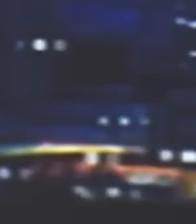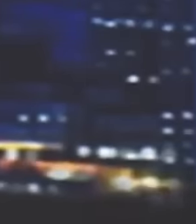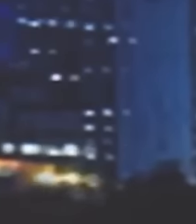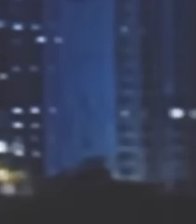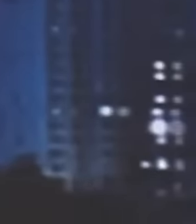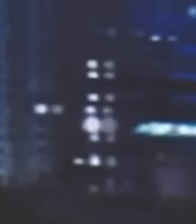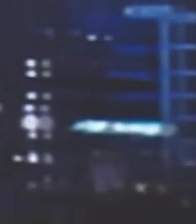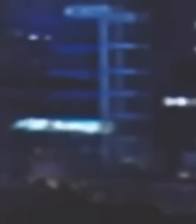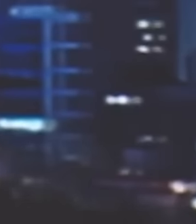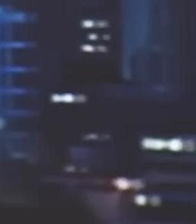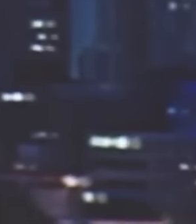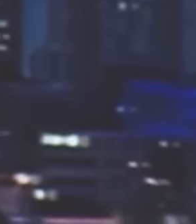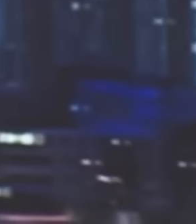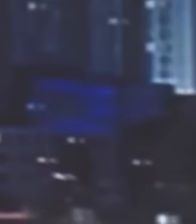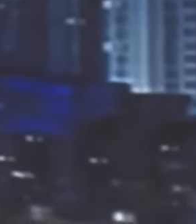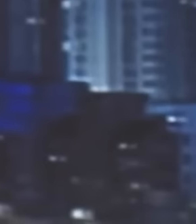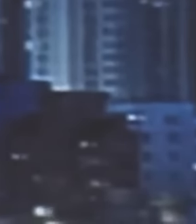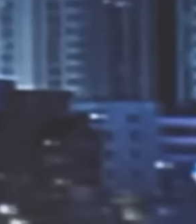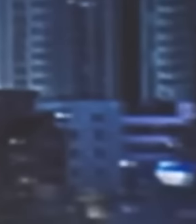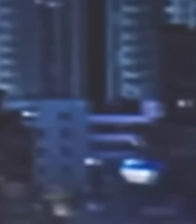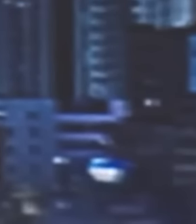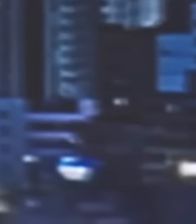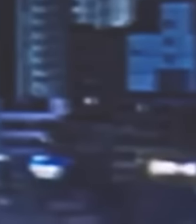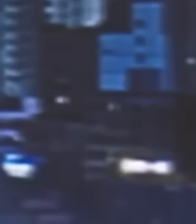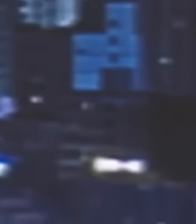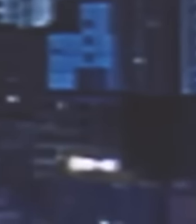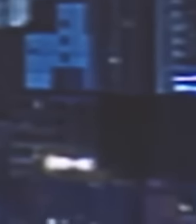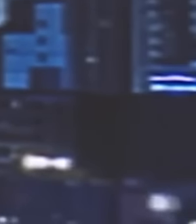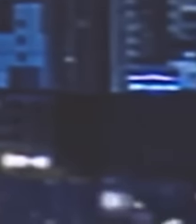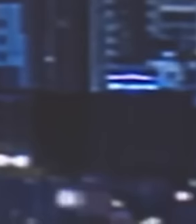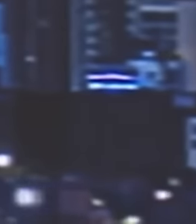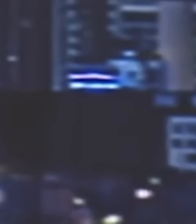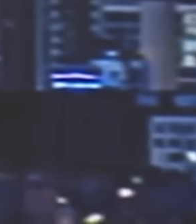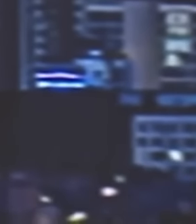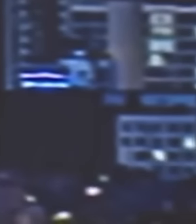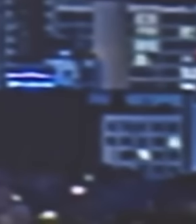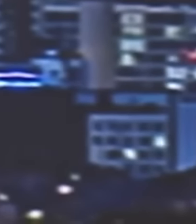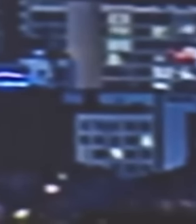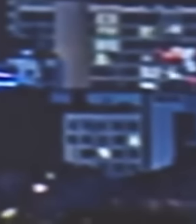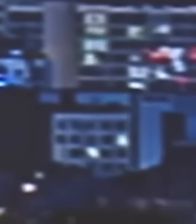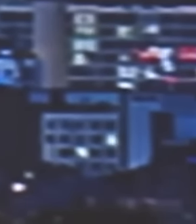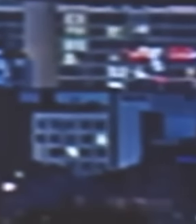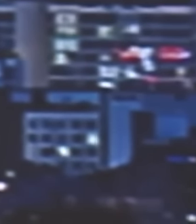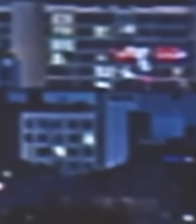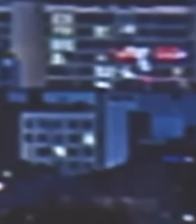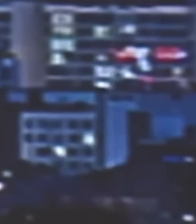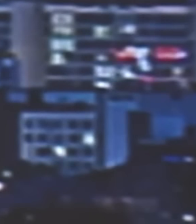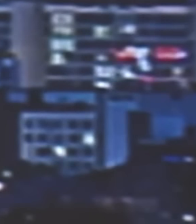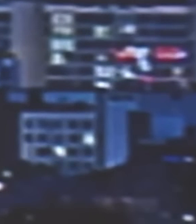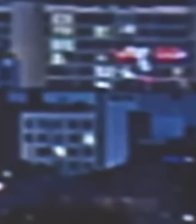JTBC 뉴스를 시청해주신 여러분 고맙습니다. 저희는 저녁 6시 50분 뉴스룸에서 뵙겠습니다.